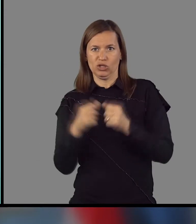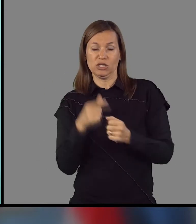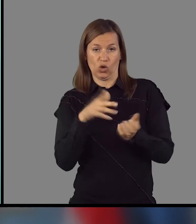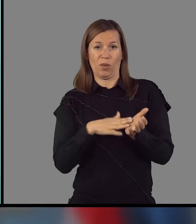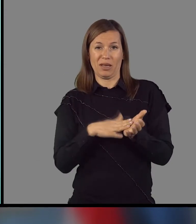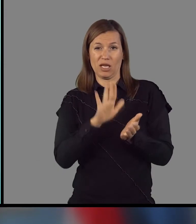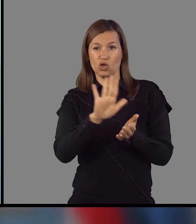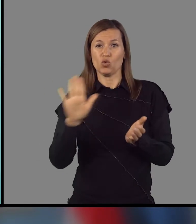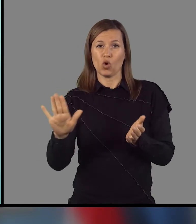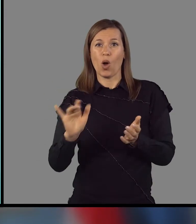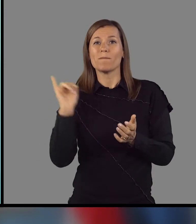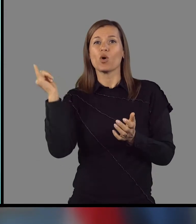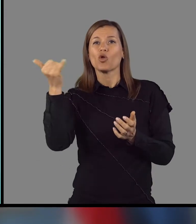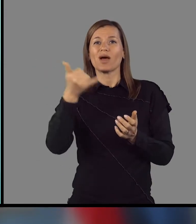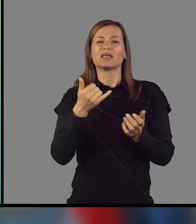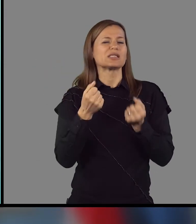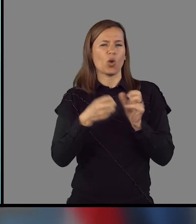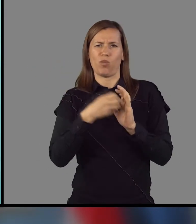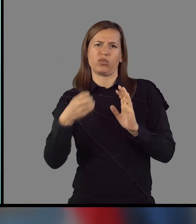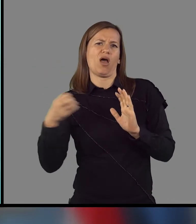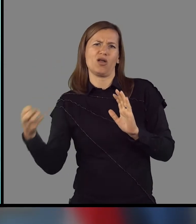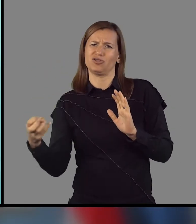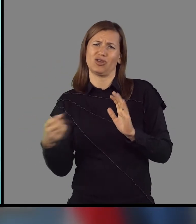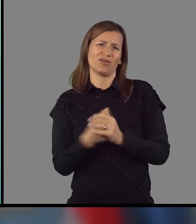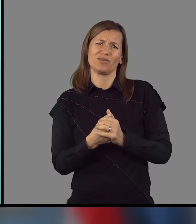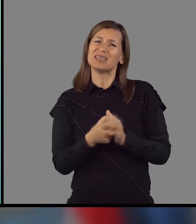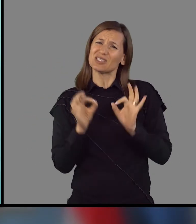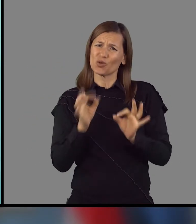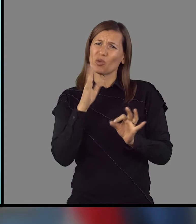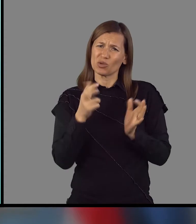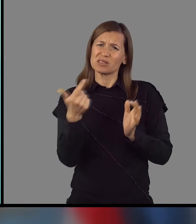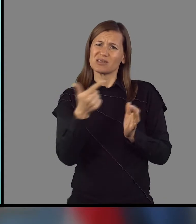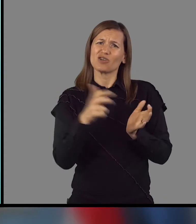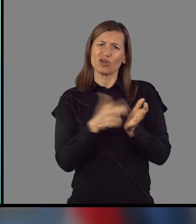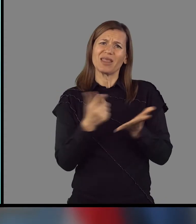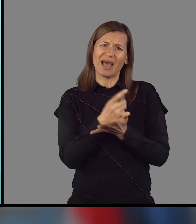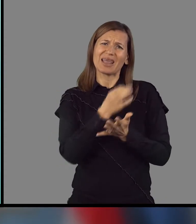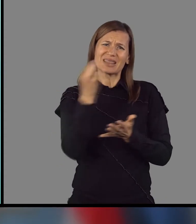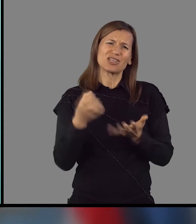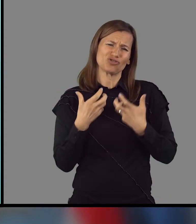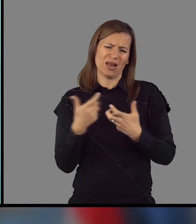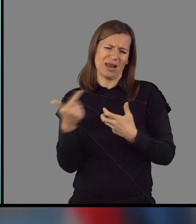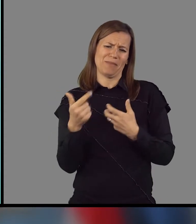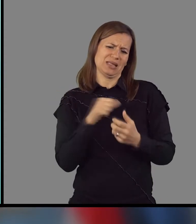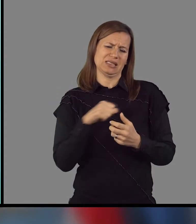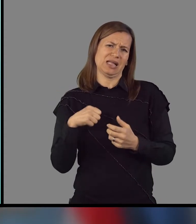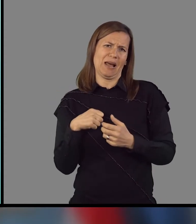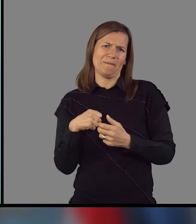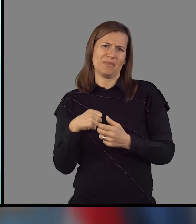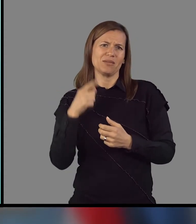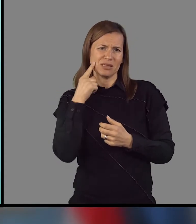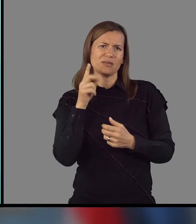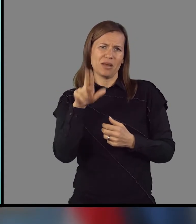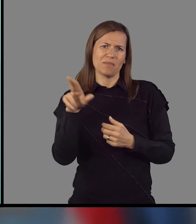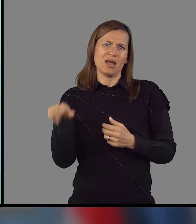pravi, njuno potovanje se je zelo podaljšalo in glede na to, da prav gotovo bosta še nekaj dni želela biti